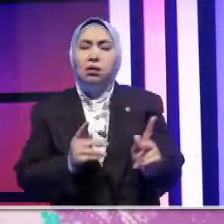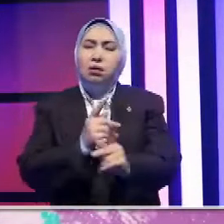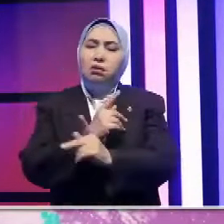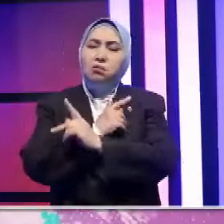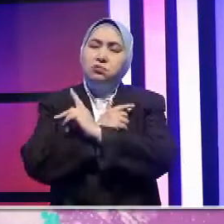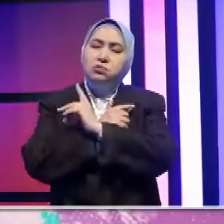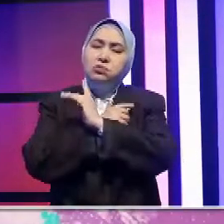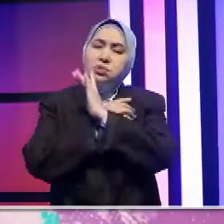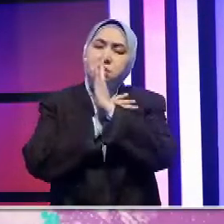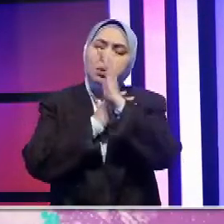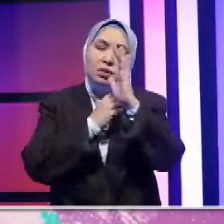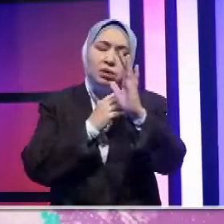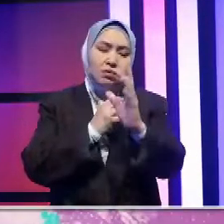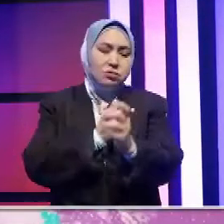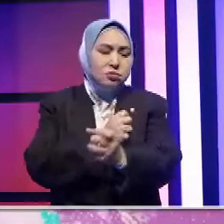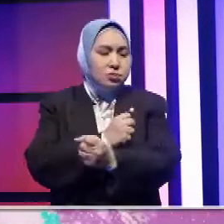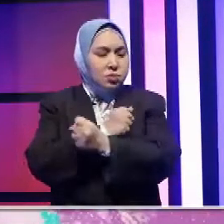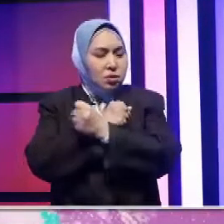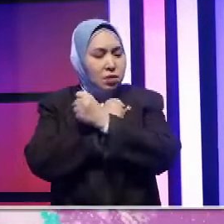يقترف حسنة